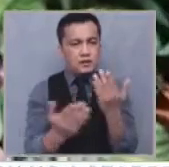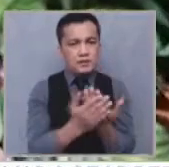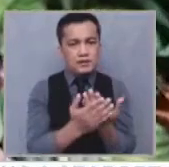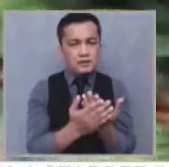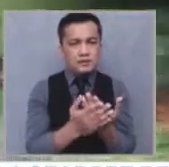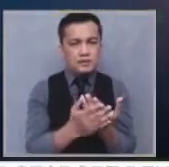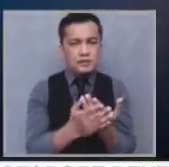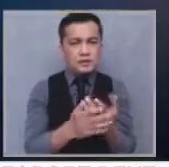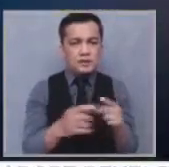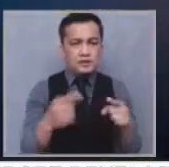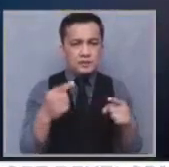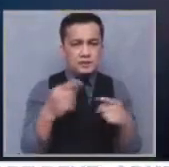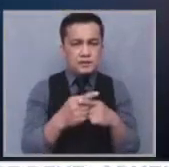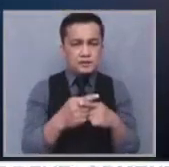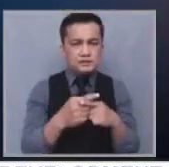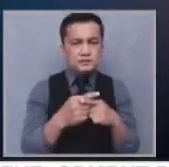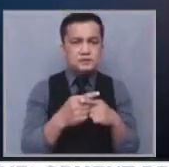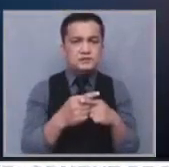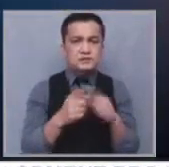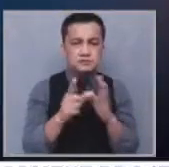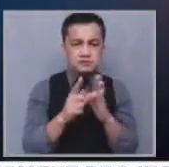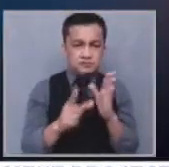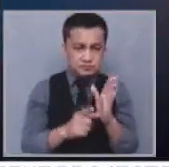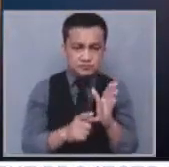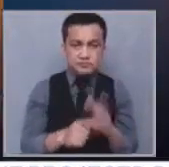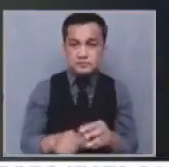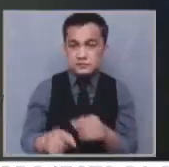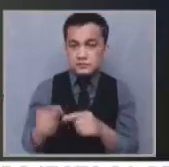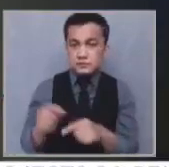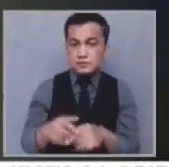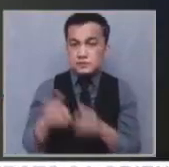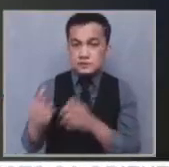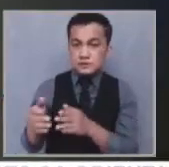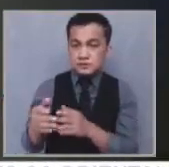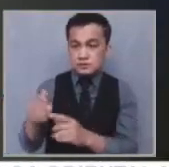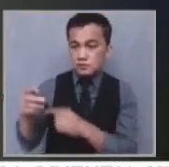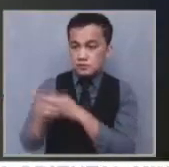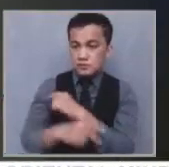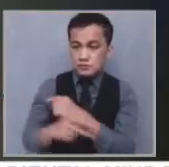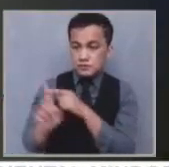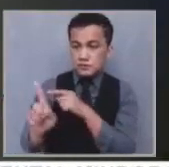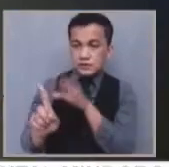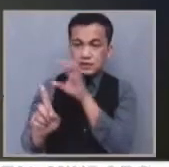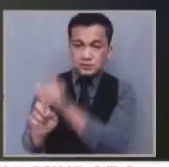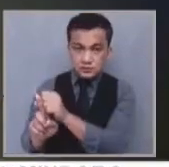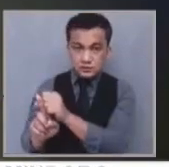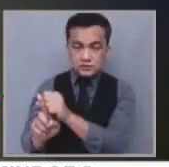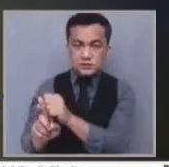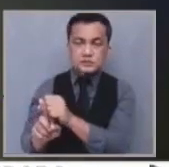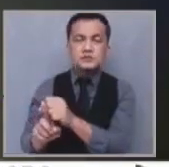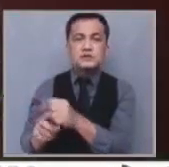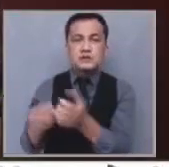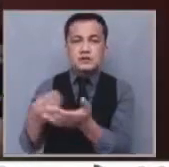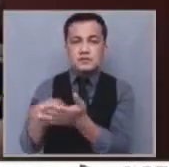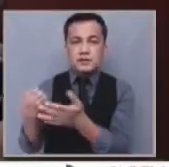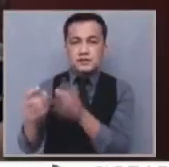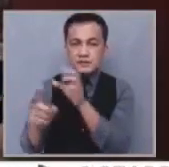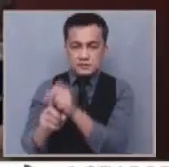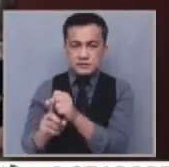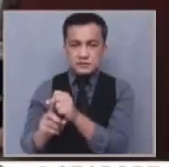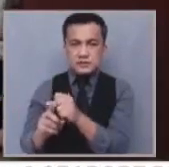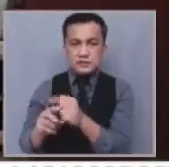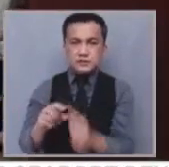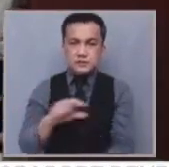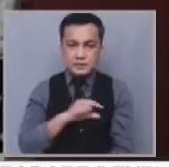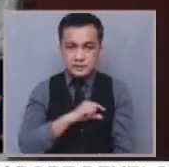of 2002. Kalabuso ang isang provincial target listed na drug personality sa joint bypass operation ng PDEA at PNP sa